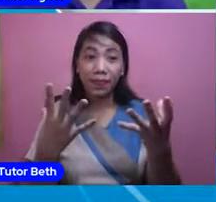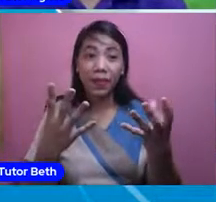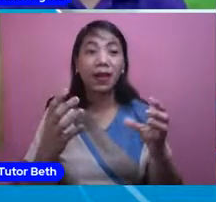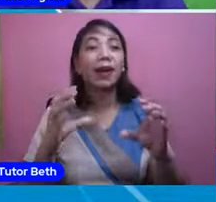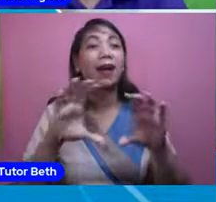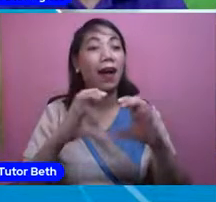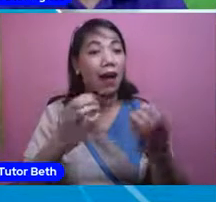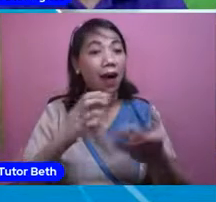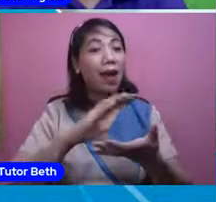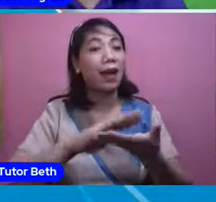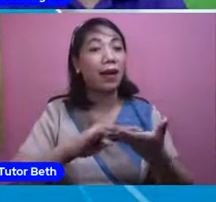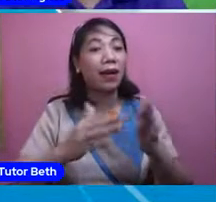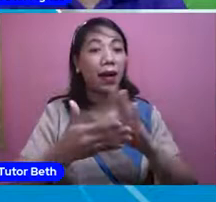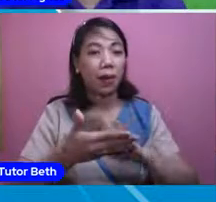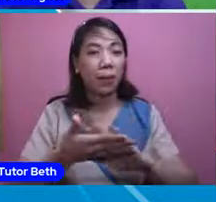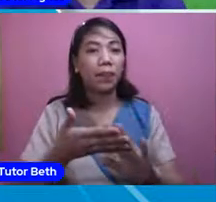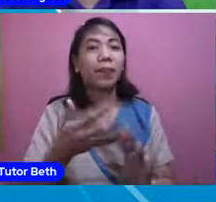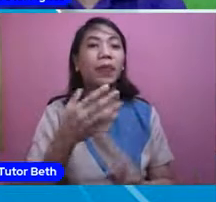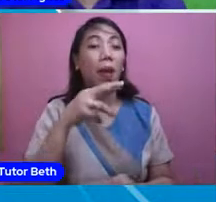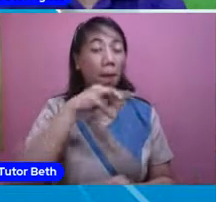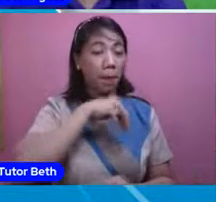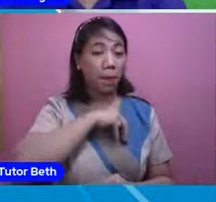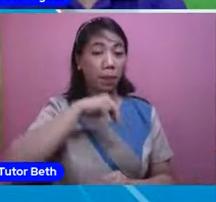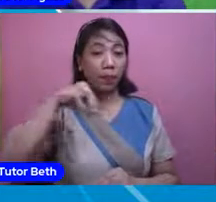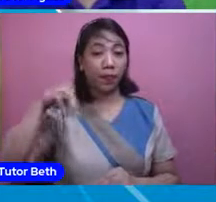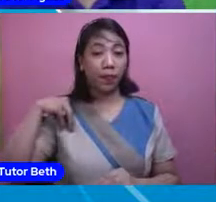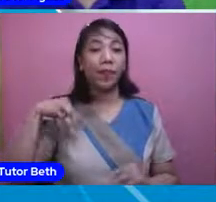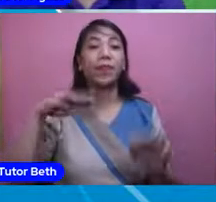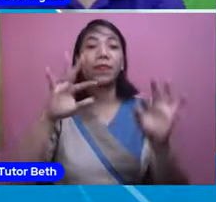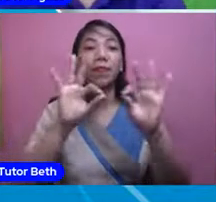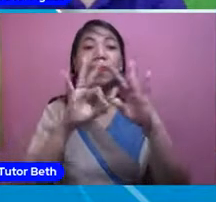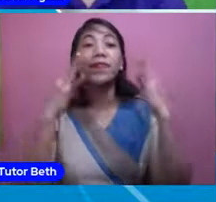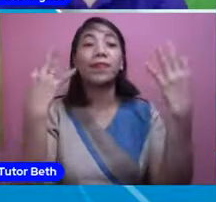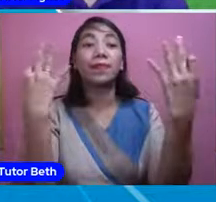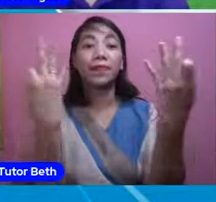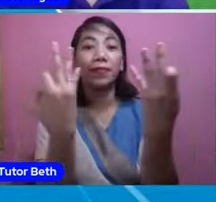bilang miyembro ng pamilya.